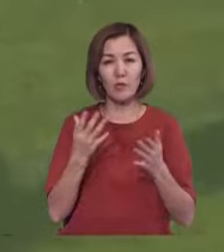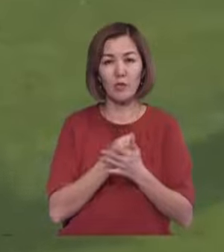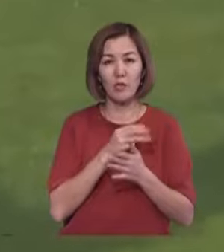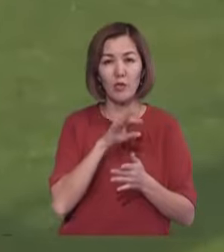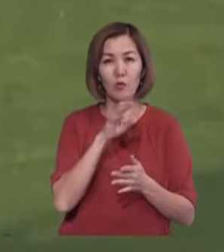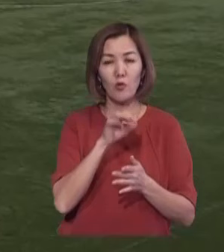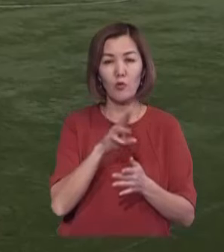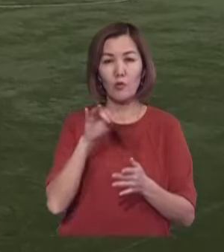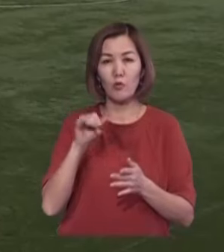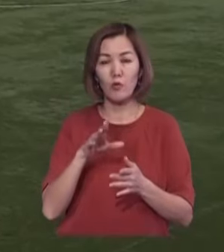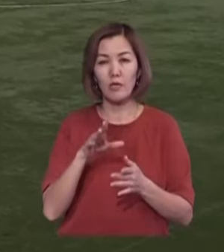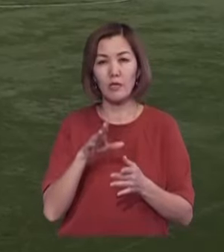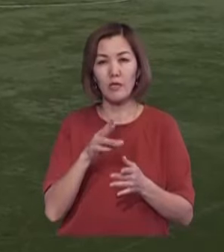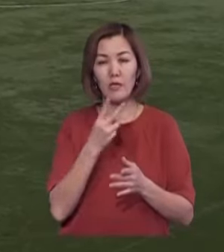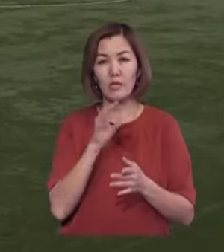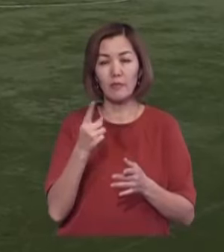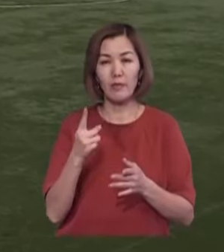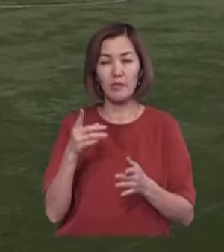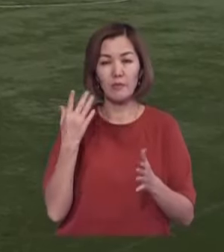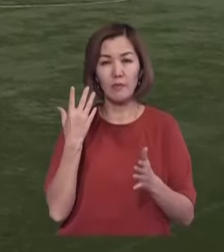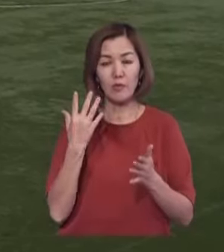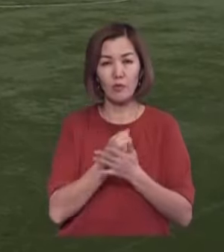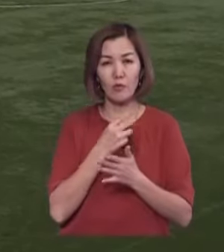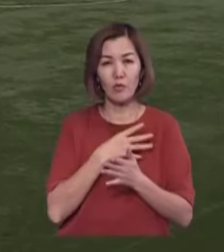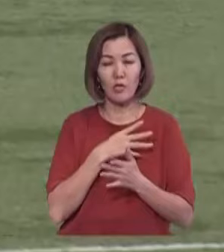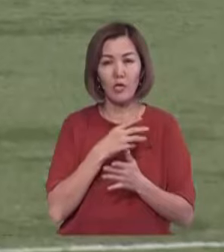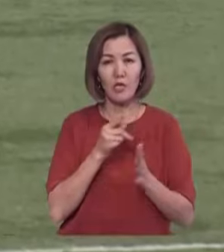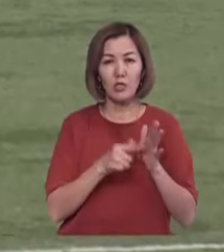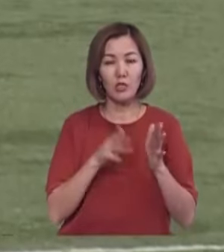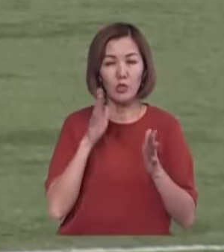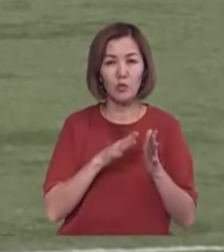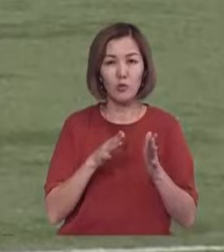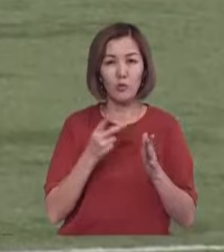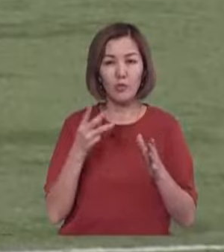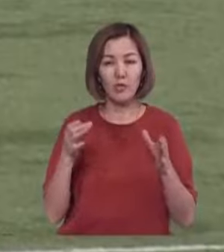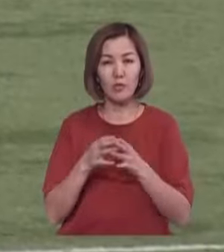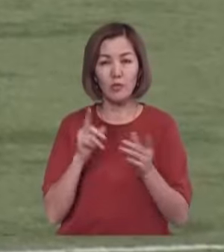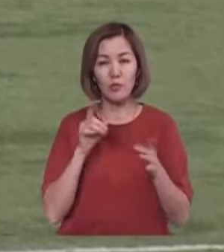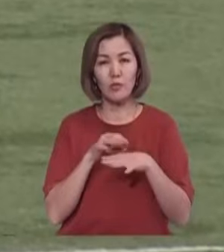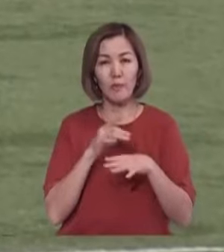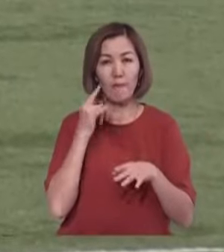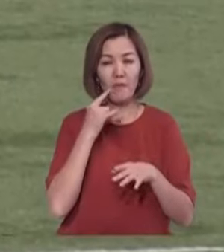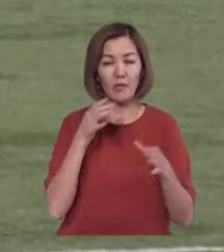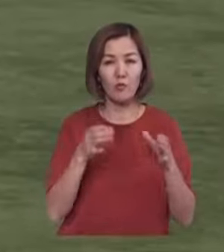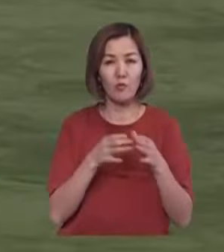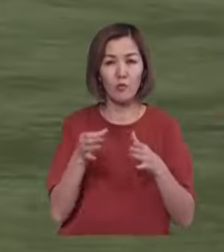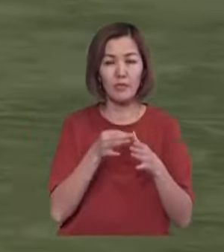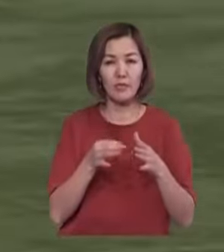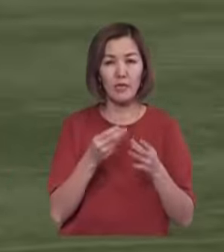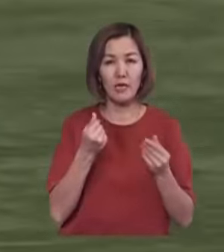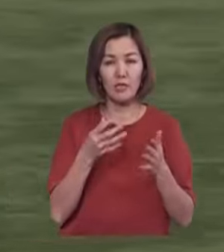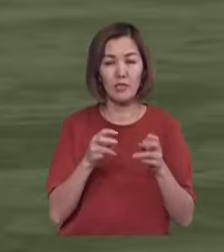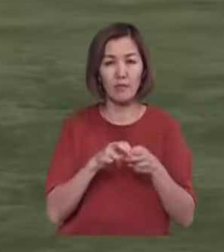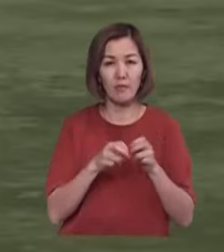Тобыл Тұранды 2-0 есебімен ұтты. Ал Жетісу Ақсу клубымен жолығуы тиіс еді. Алайда Павлодар облысының командасы қаржылық